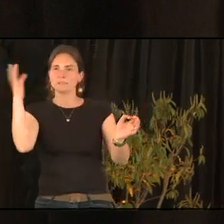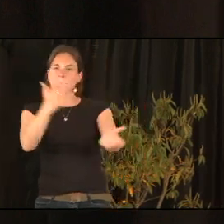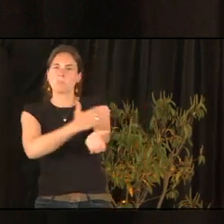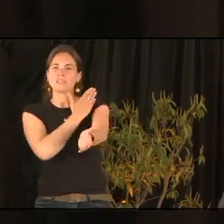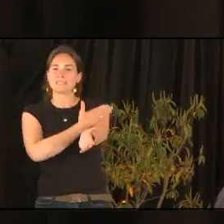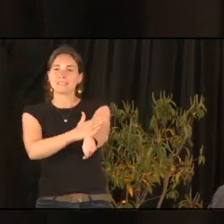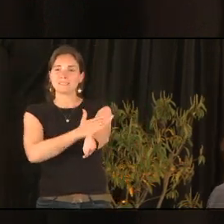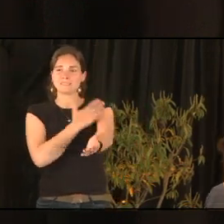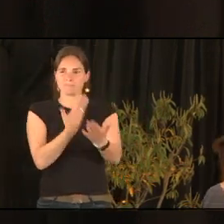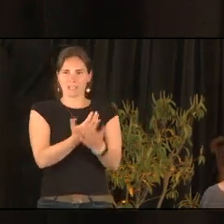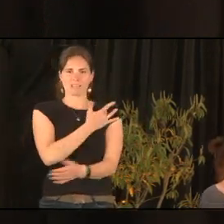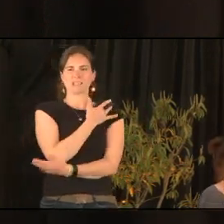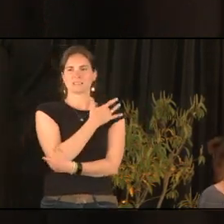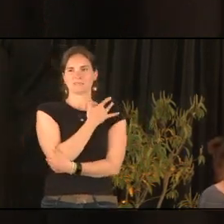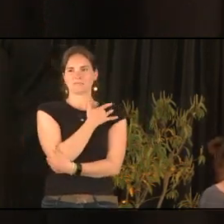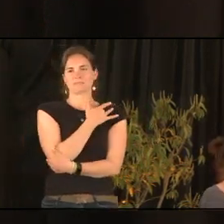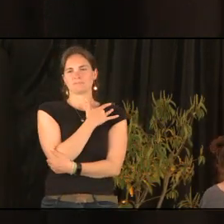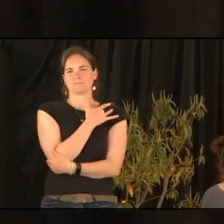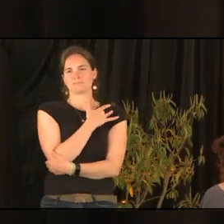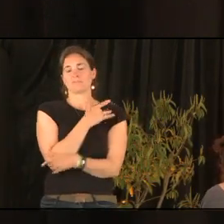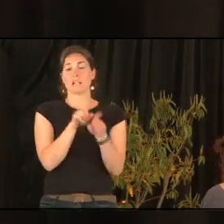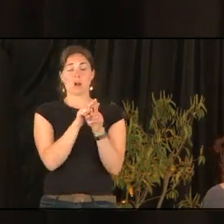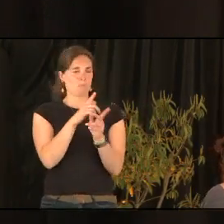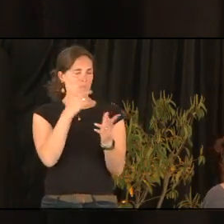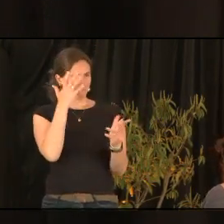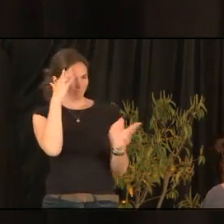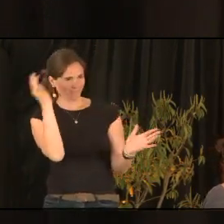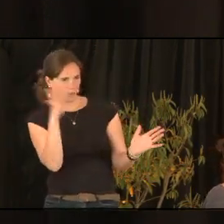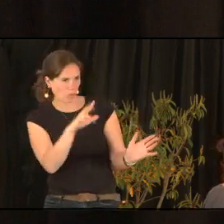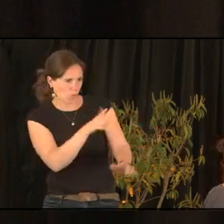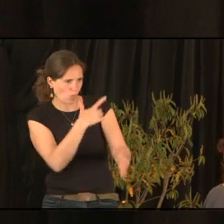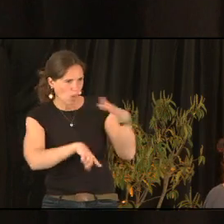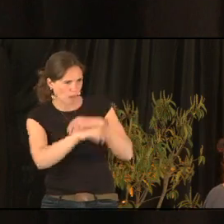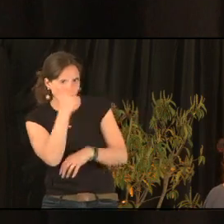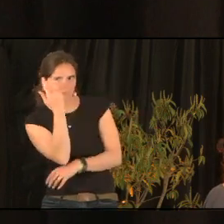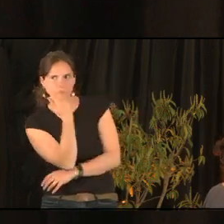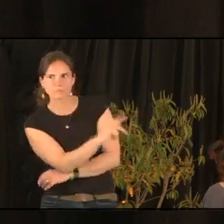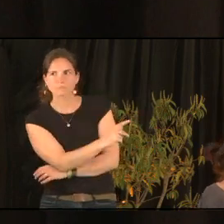transcrire ça en images, donc c'était très viscéral. Il y a vraiment une jouissance du langage, il y a